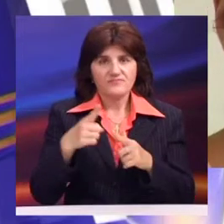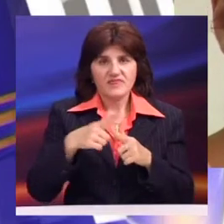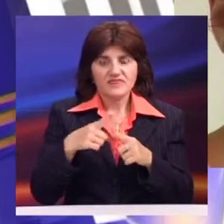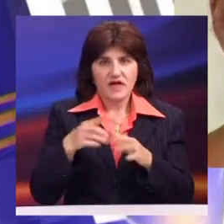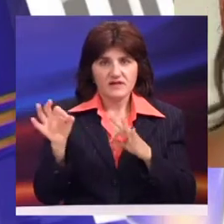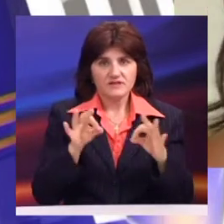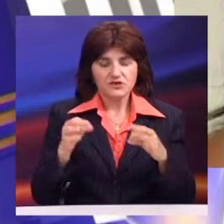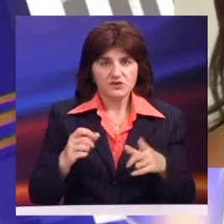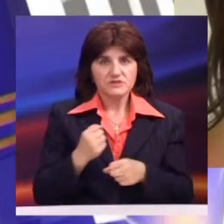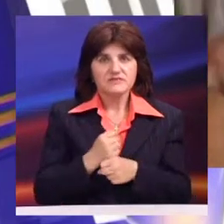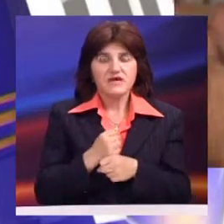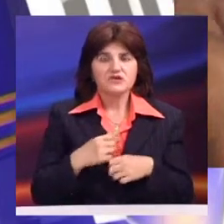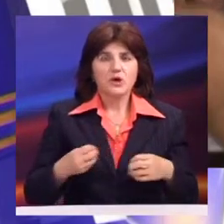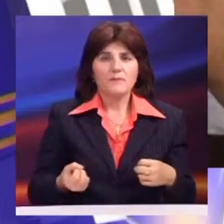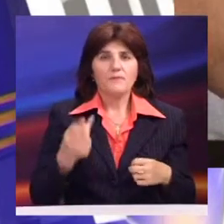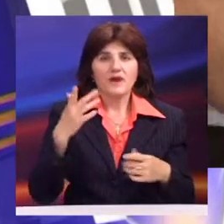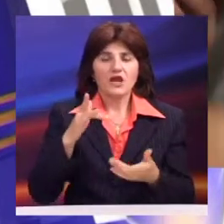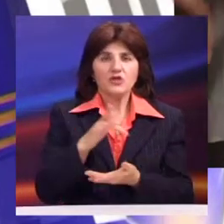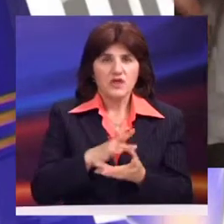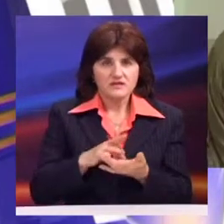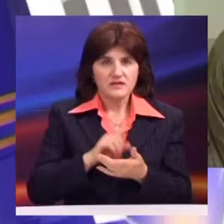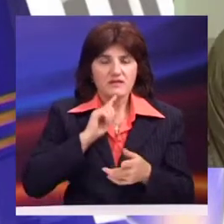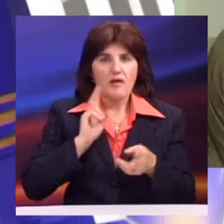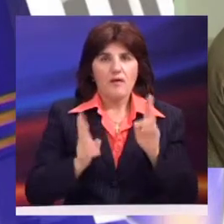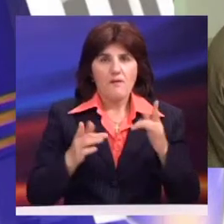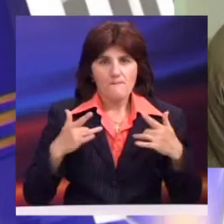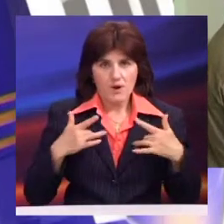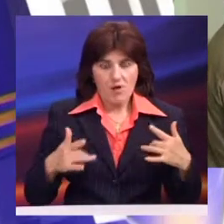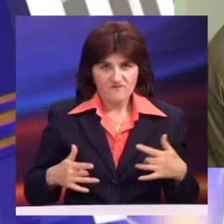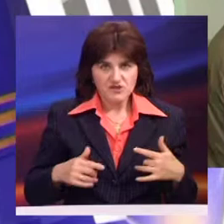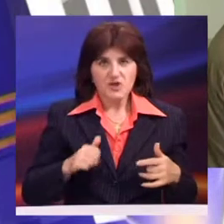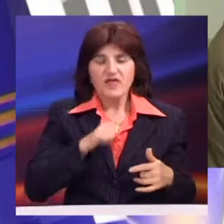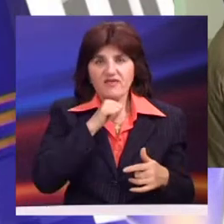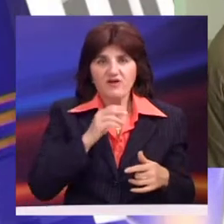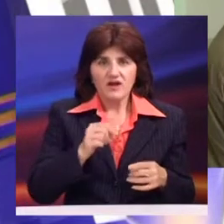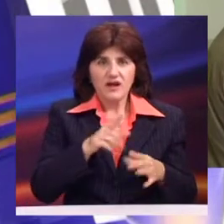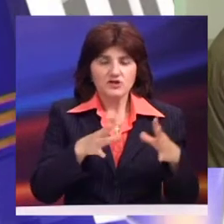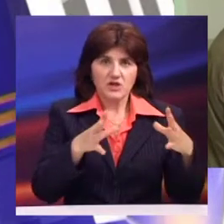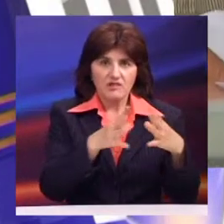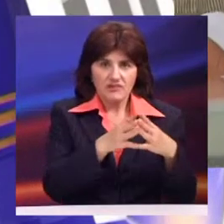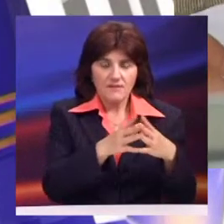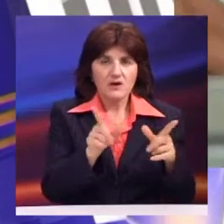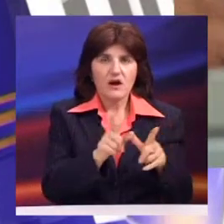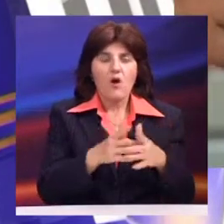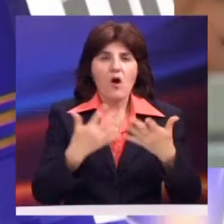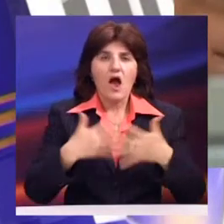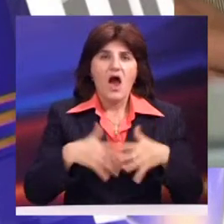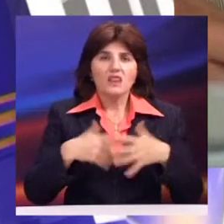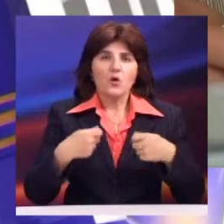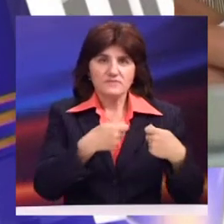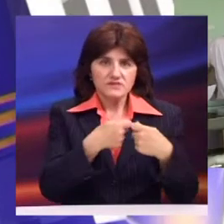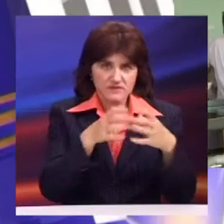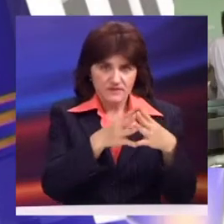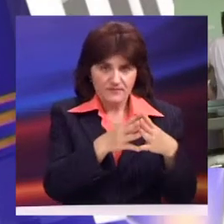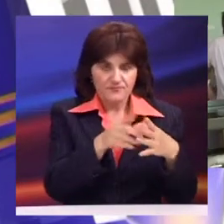Subotice, smer tehničar zaštite prirodne sredine, na čelu sa profesorom hemije Ivanom Rančićem, bili su tim pod nazivom Atomska